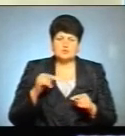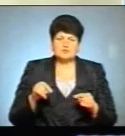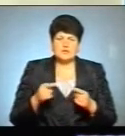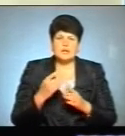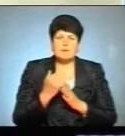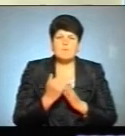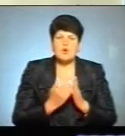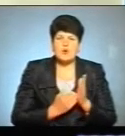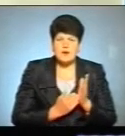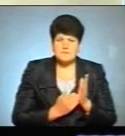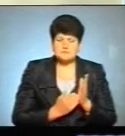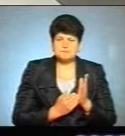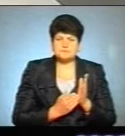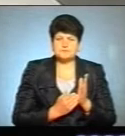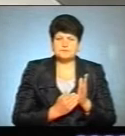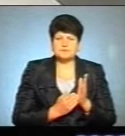програм